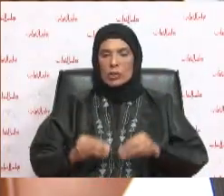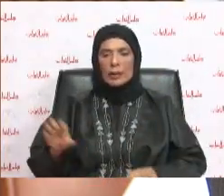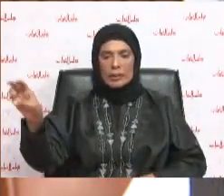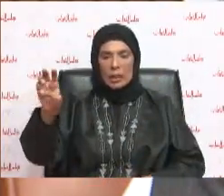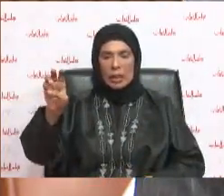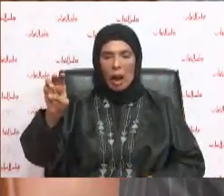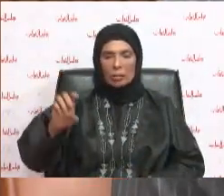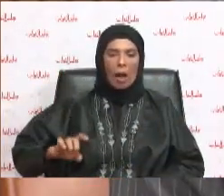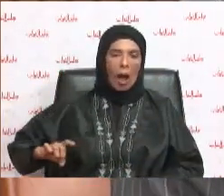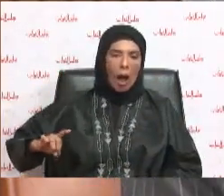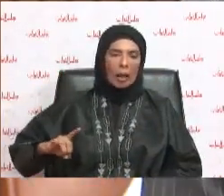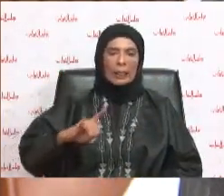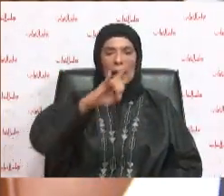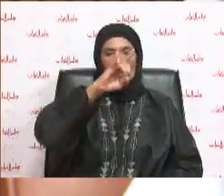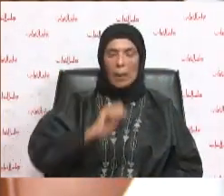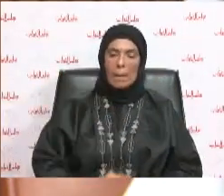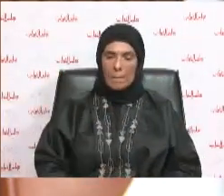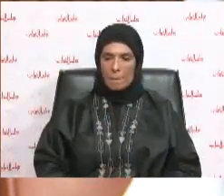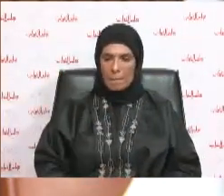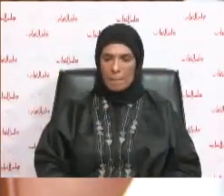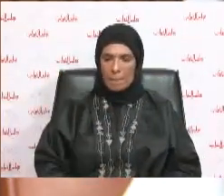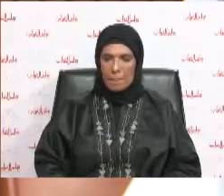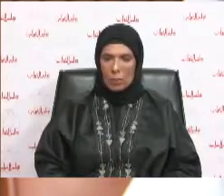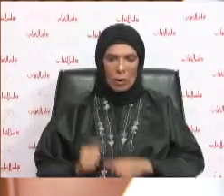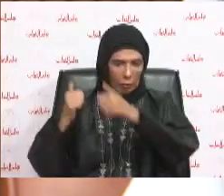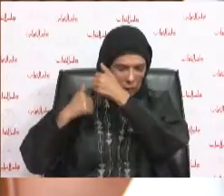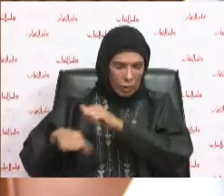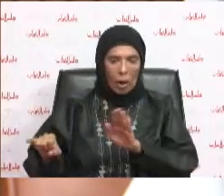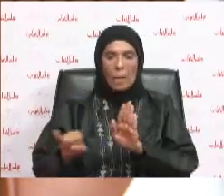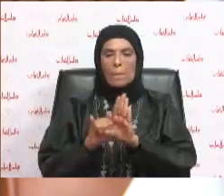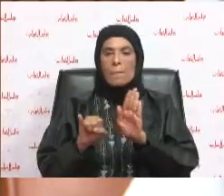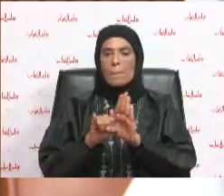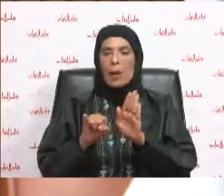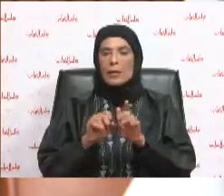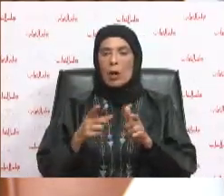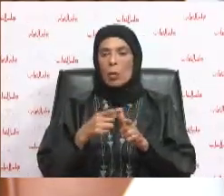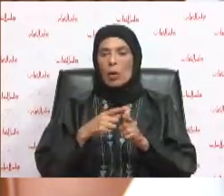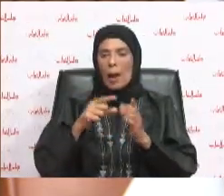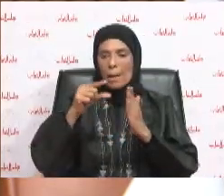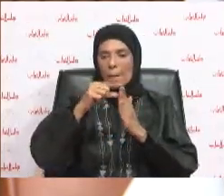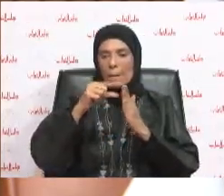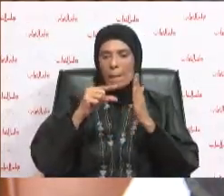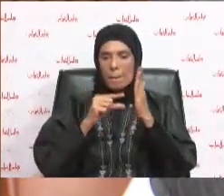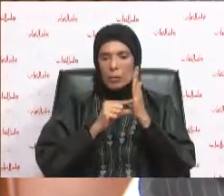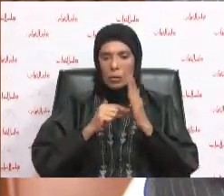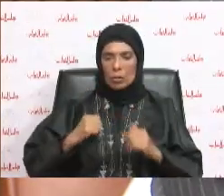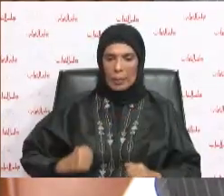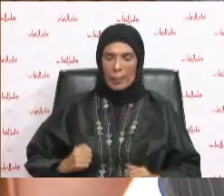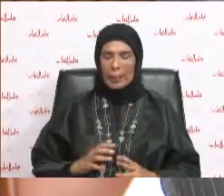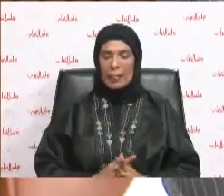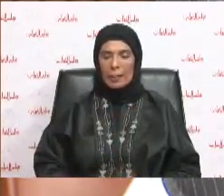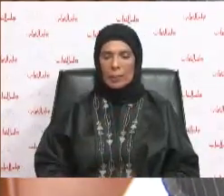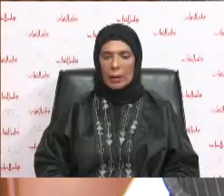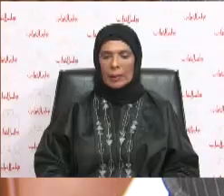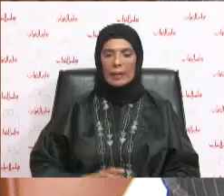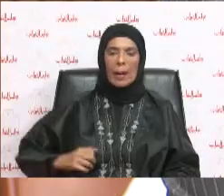ولكن حبيت أذكر نفسي بالمادة الأولى من الدستور، دستور مملكة البحرين، دستور العزيز علينا جميعا،